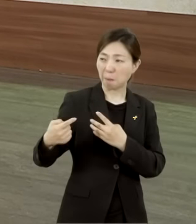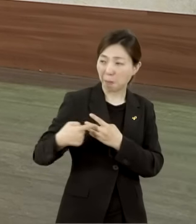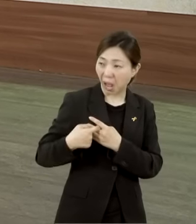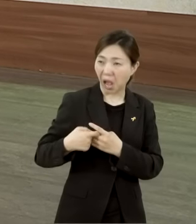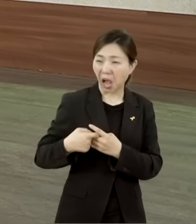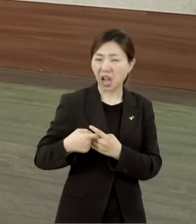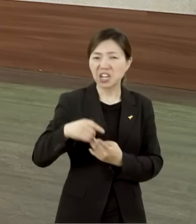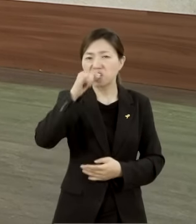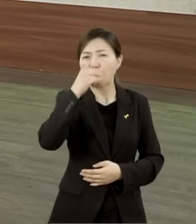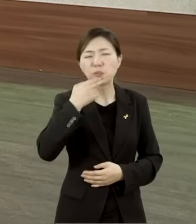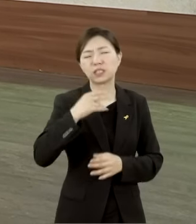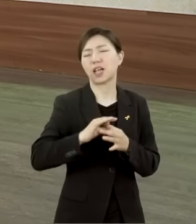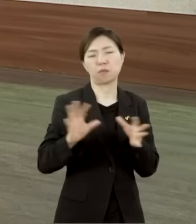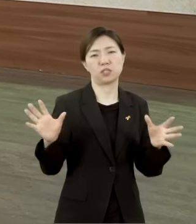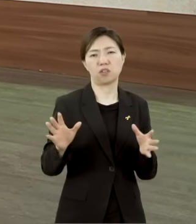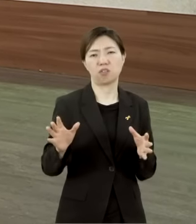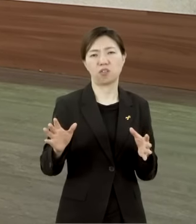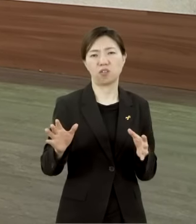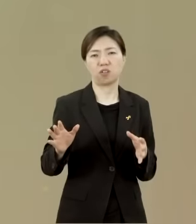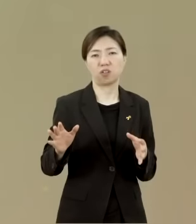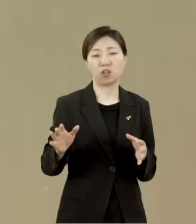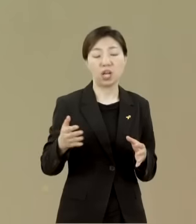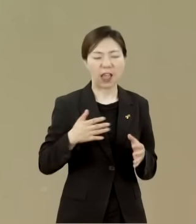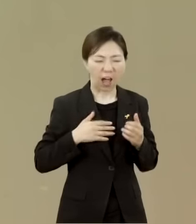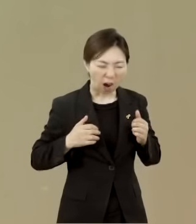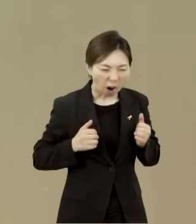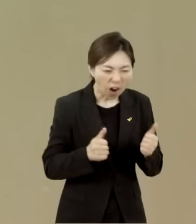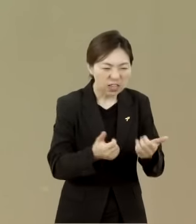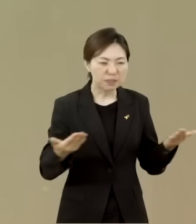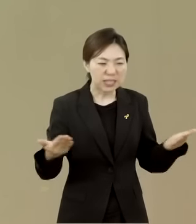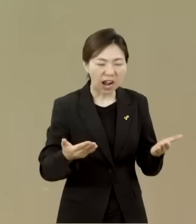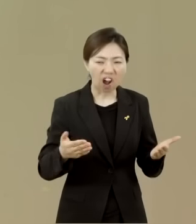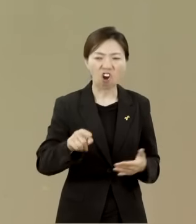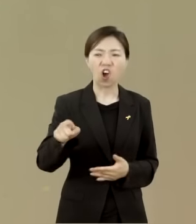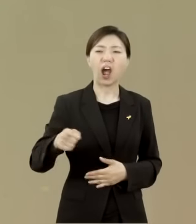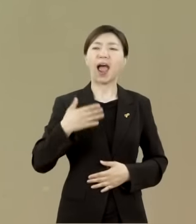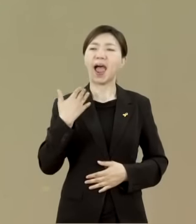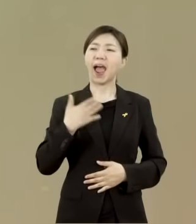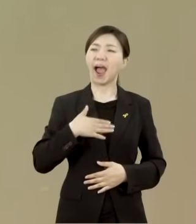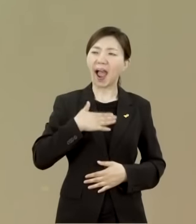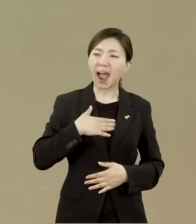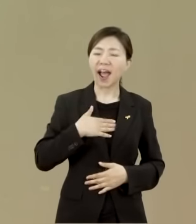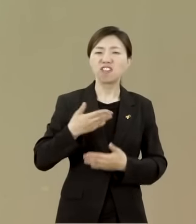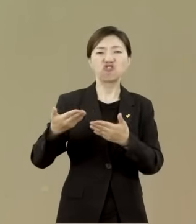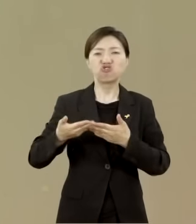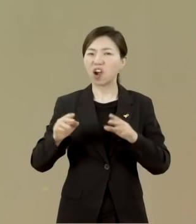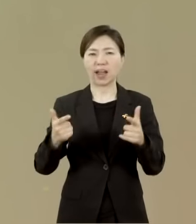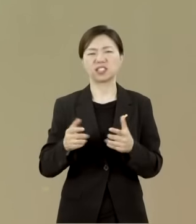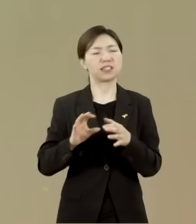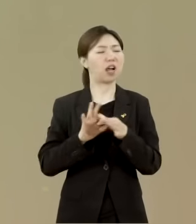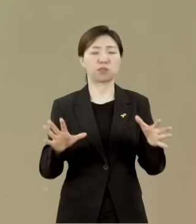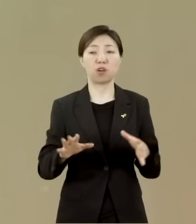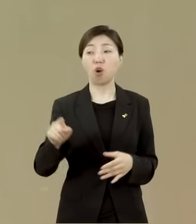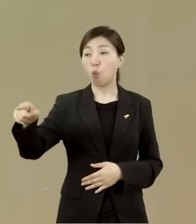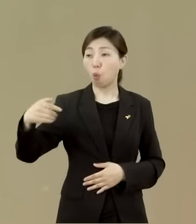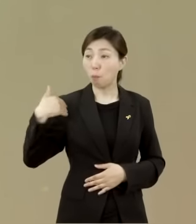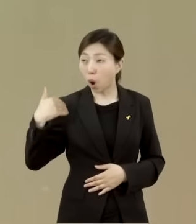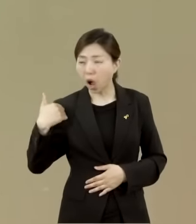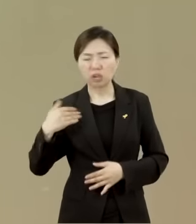알아주든 알아주지 않든 그냥 내 복을 닦는 마음으로 내 선업을 쌓는